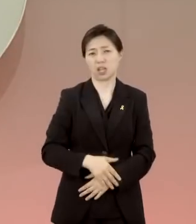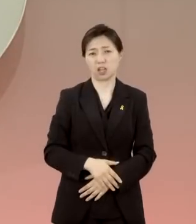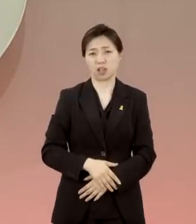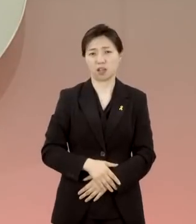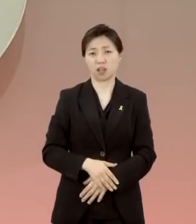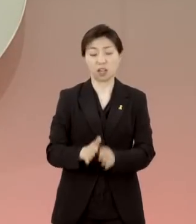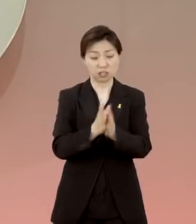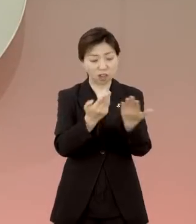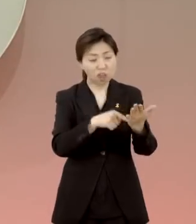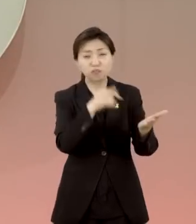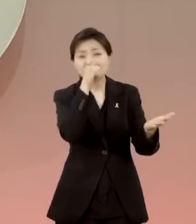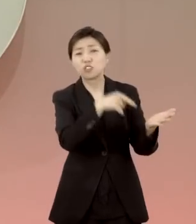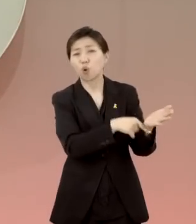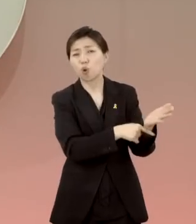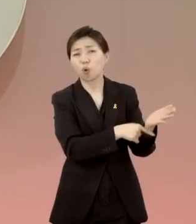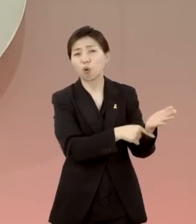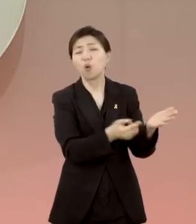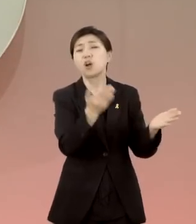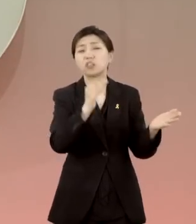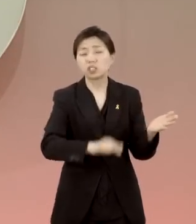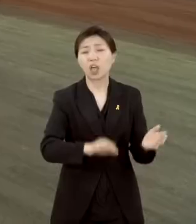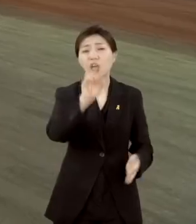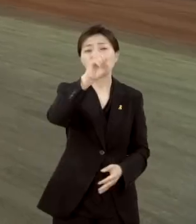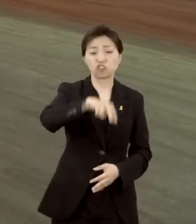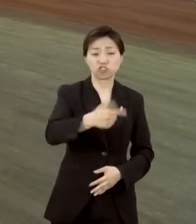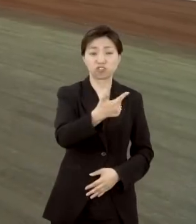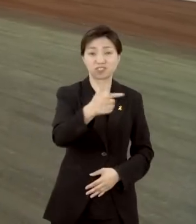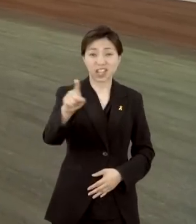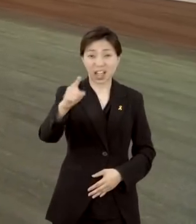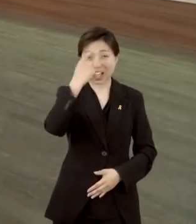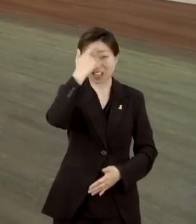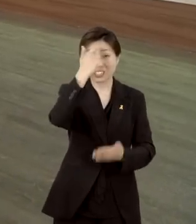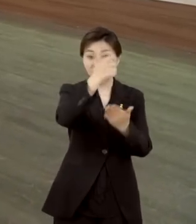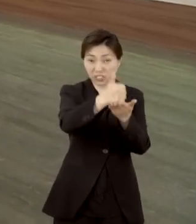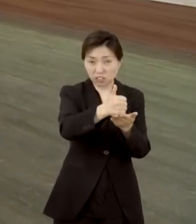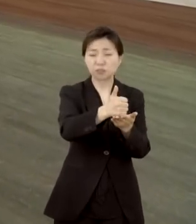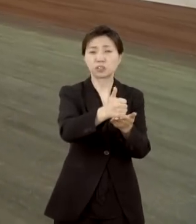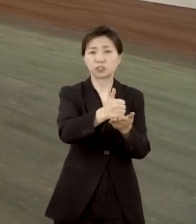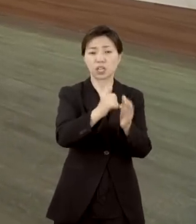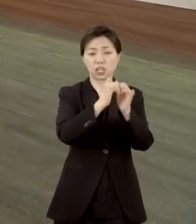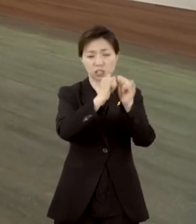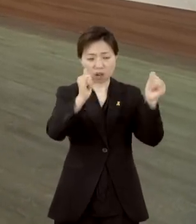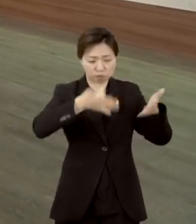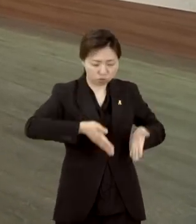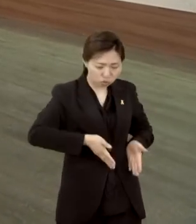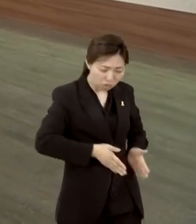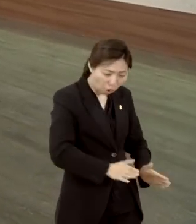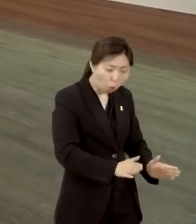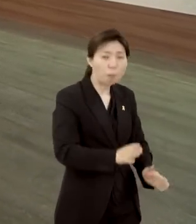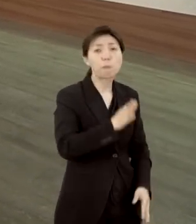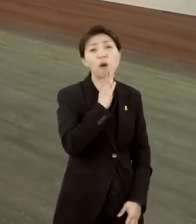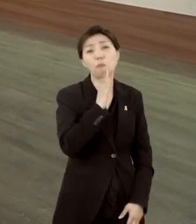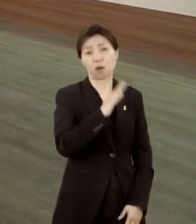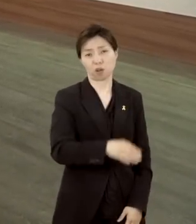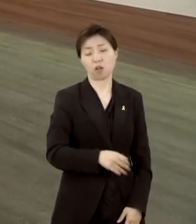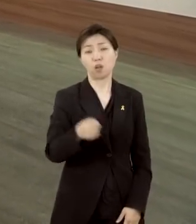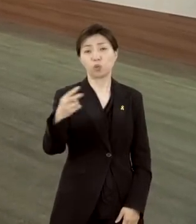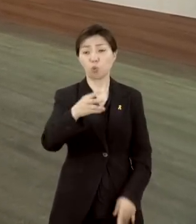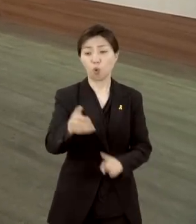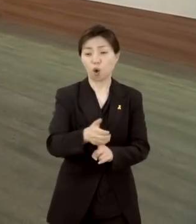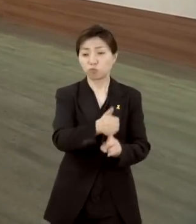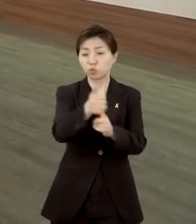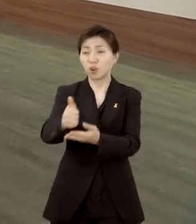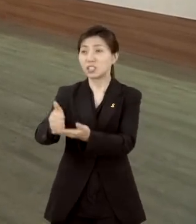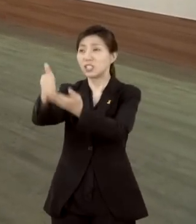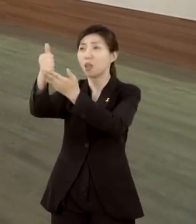늘 경전에서 이야기하고 있는데 이 윤아 스님께서는 사람으로 태어나고